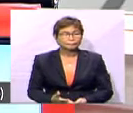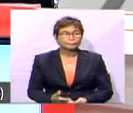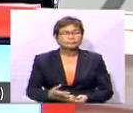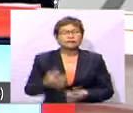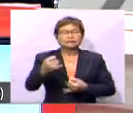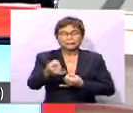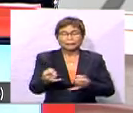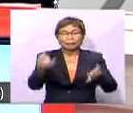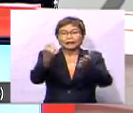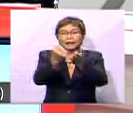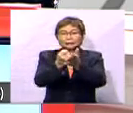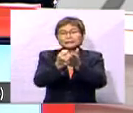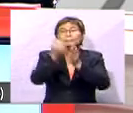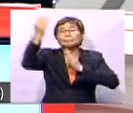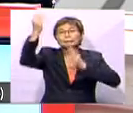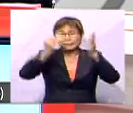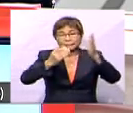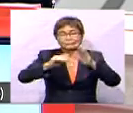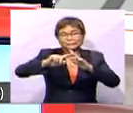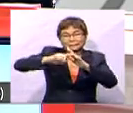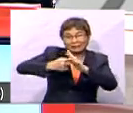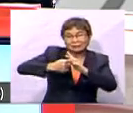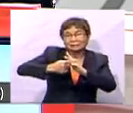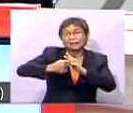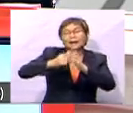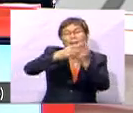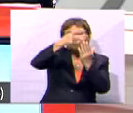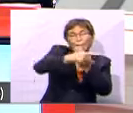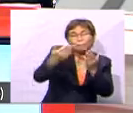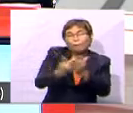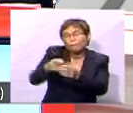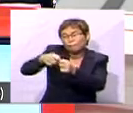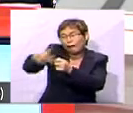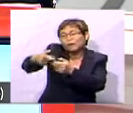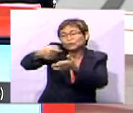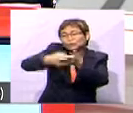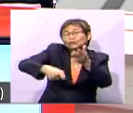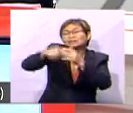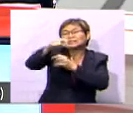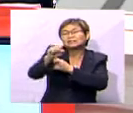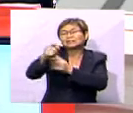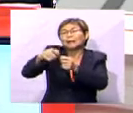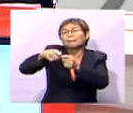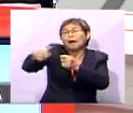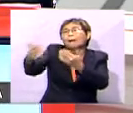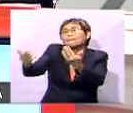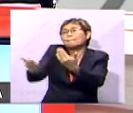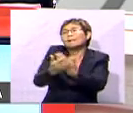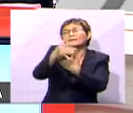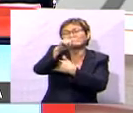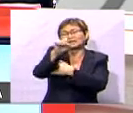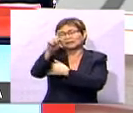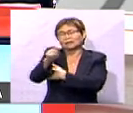Jabatan Kastam Diraja Malaysia akan memperkenalkan inisiatif baru bagi bayaran balik cukai barang dan perkhidmatan GST.